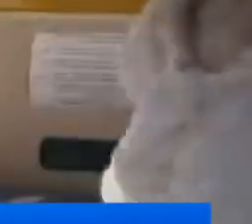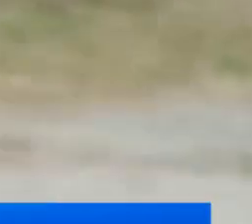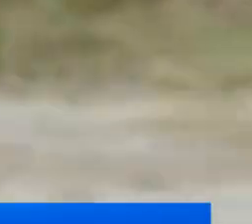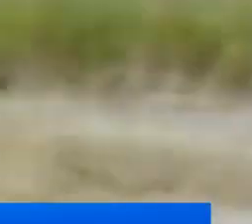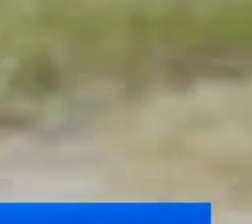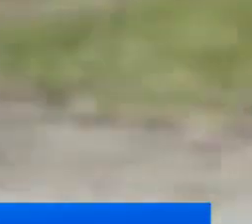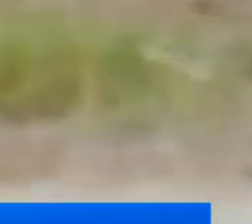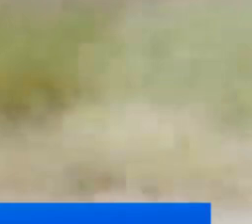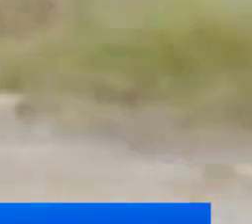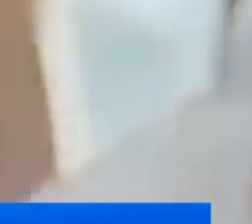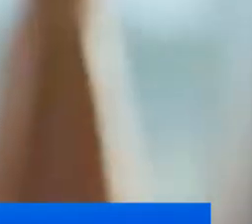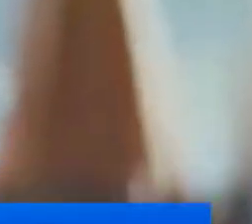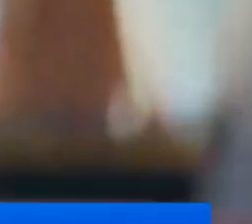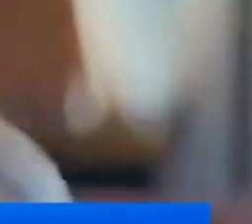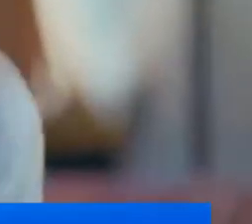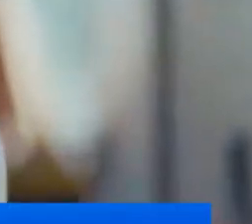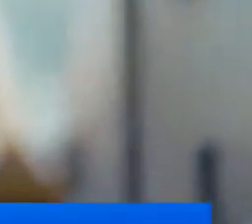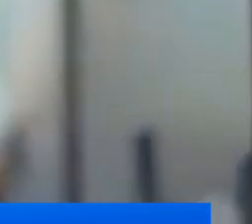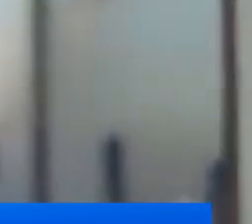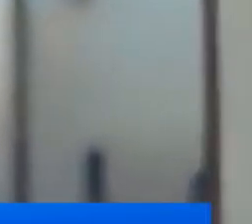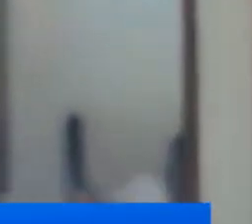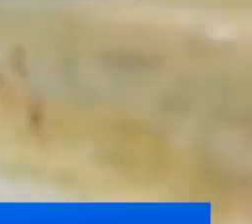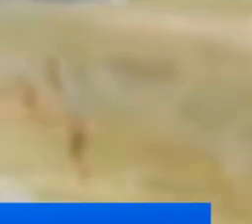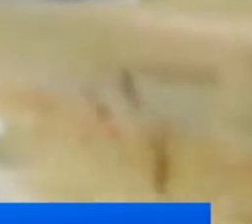sevgilin var Şimdi